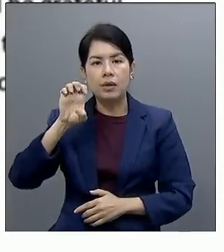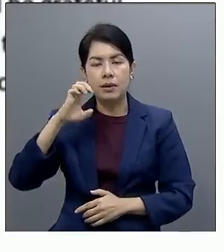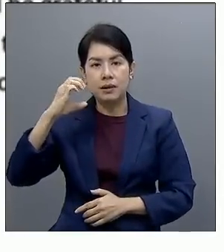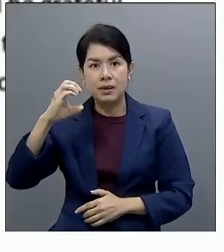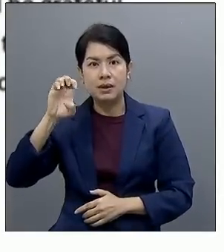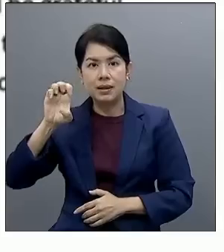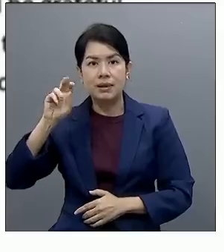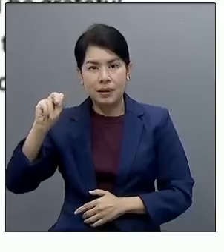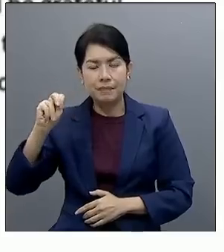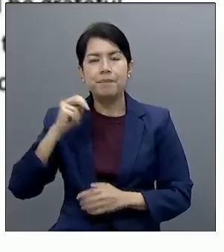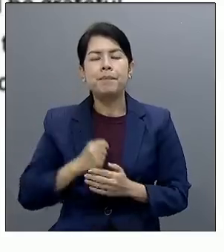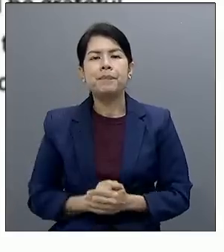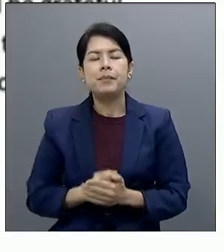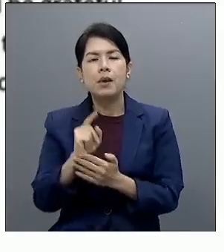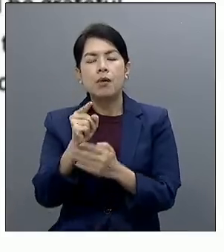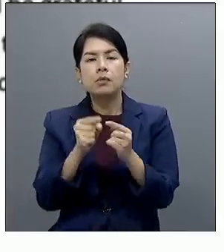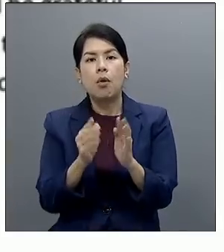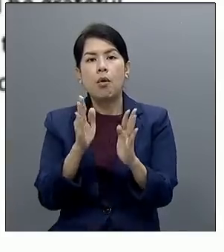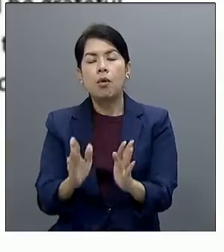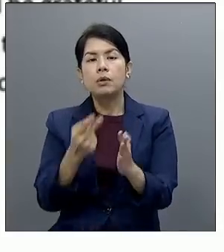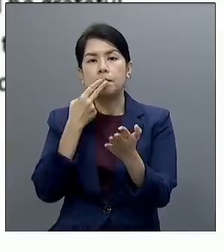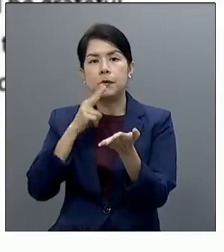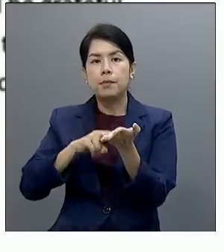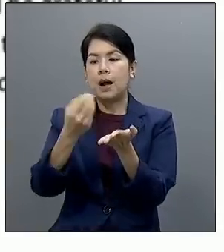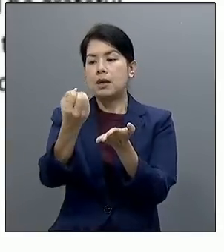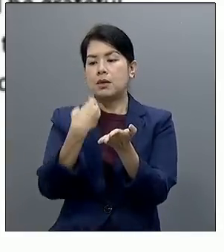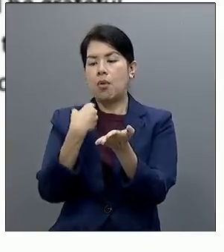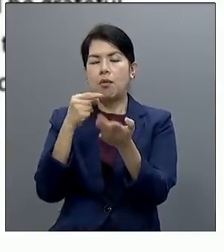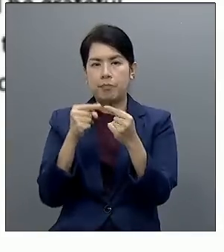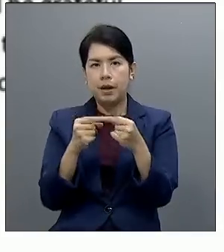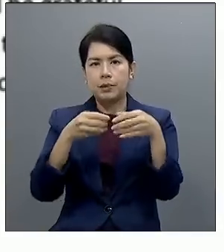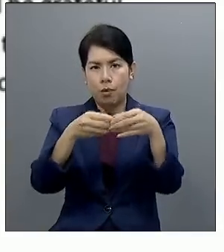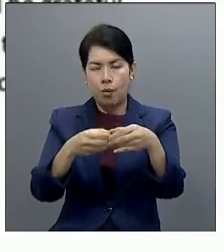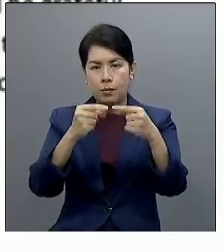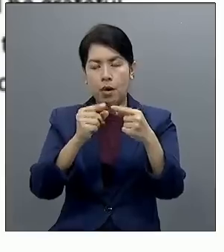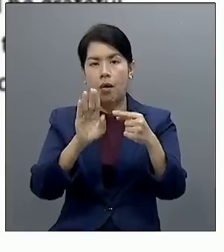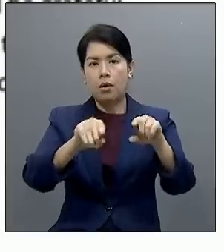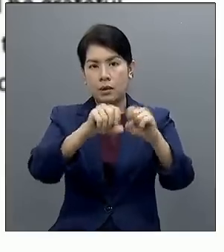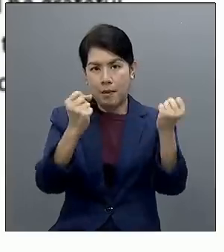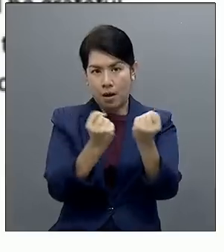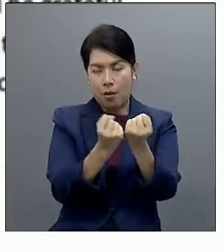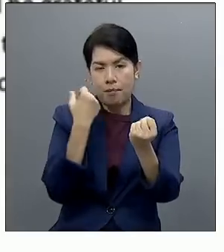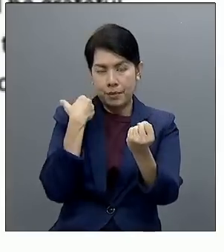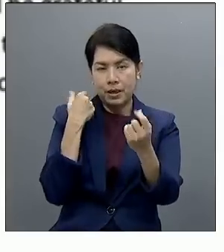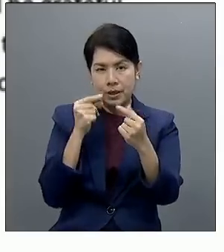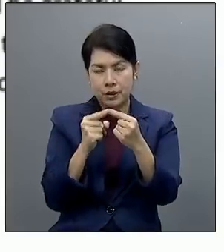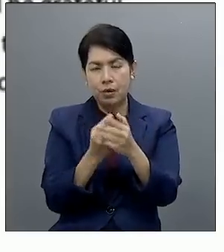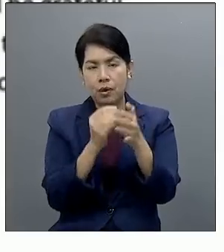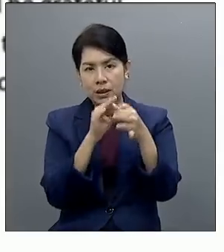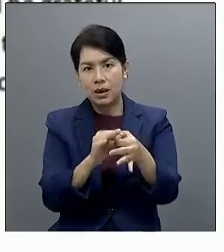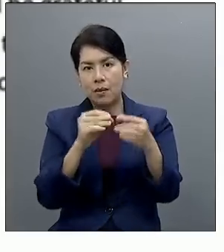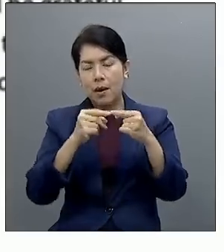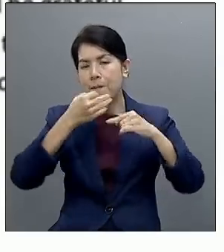ผู้ส่งเนี่ยคือสมาคมเทคโนโลยีทางทะเลเป็นกลุ่มอุตสาหกรรมที่มีทั้งวิศวกรทางทะเลและผู้เชี่ยวชาญด้านเทคโนโลยี